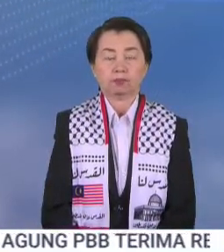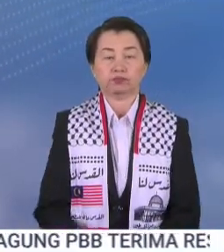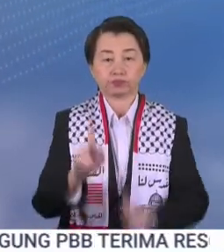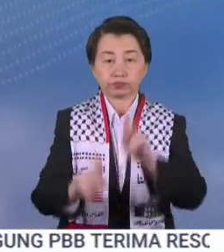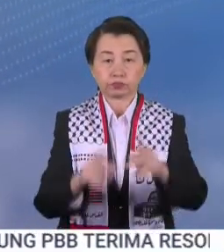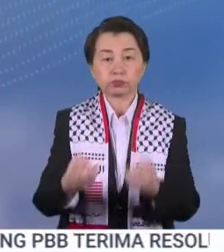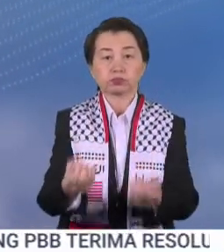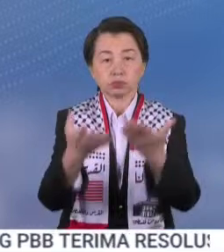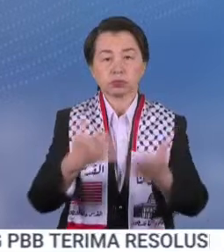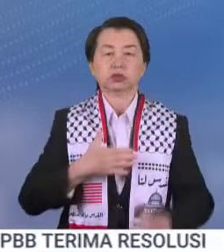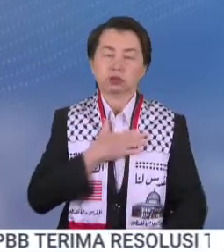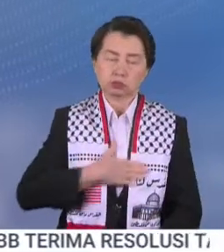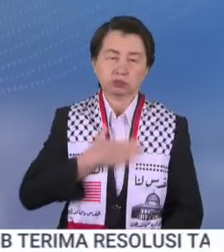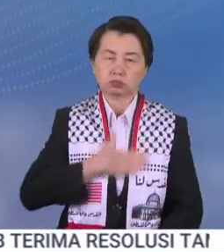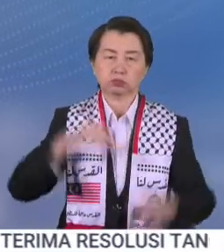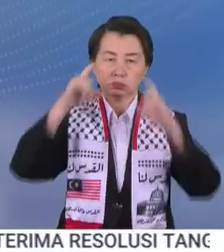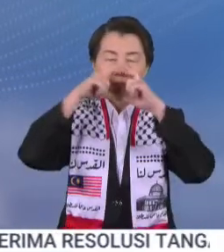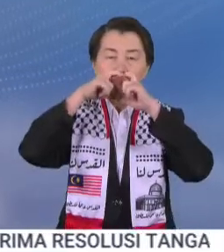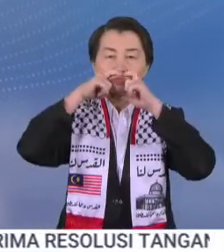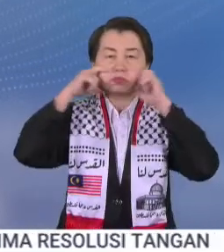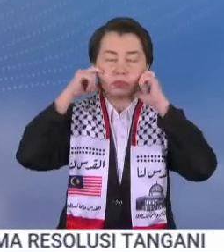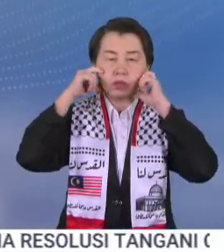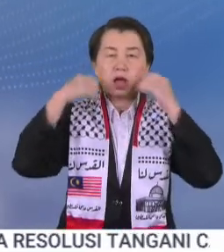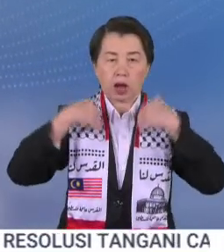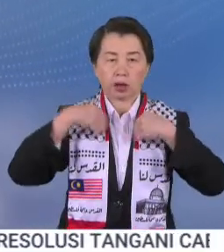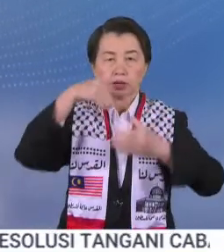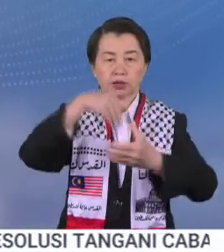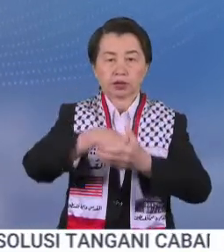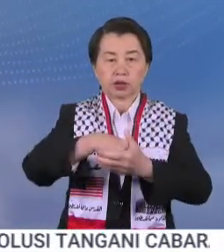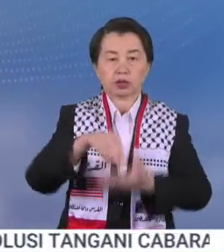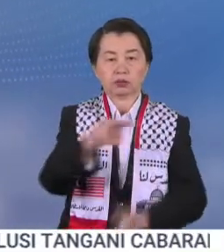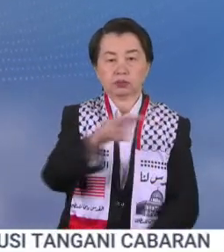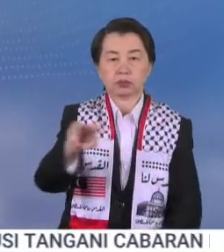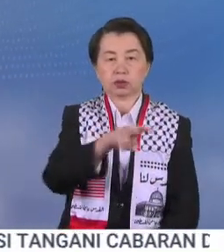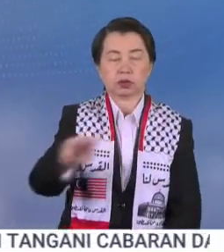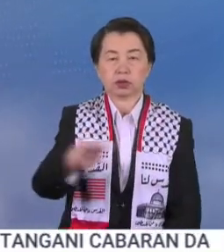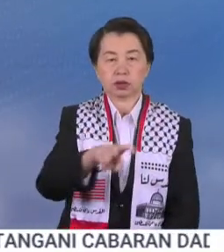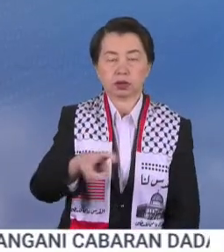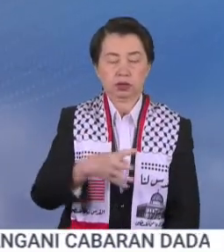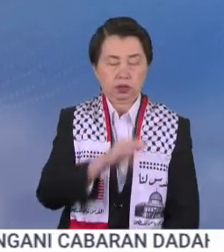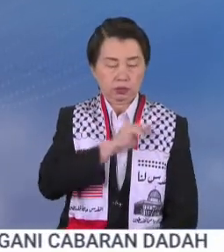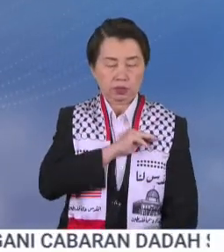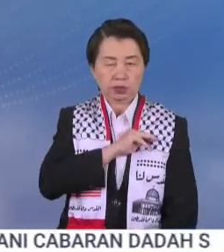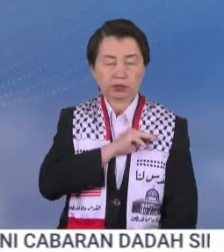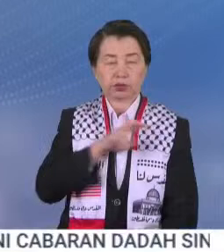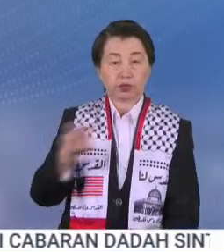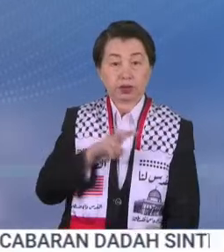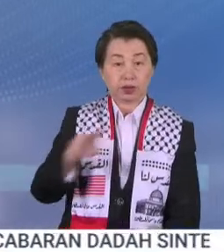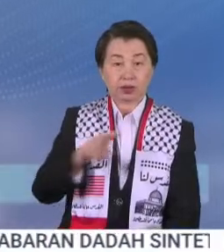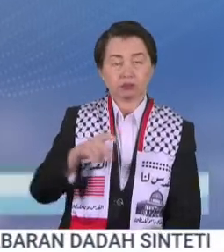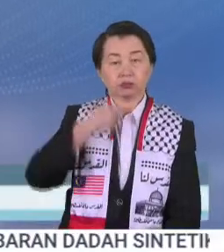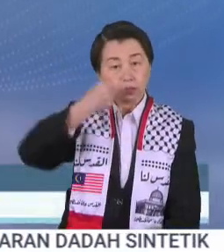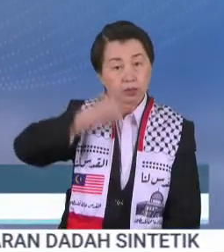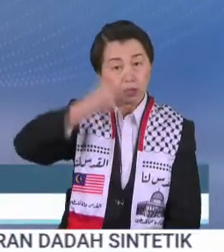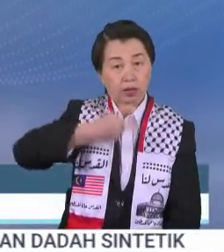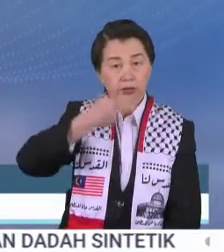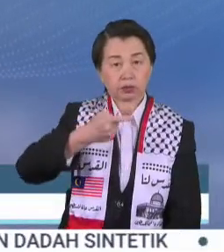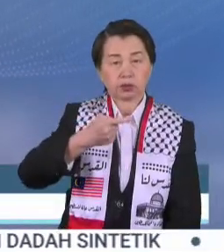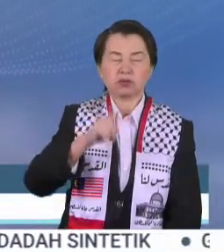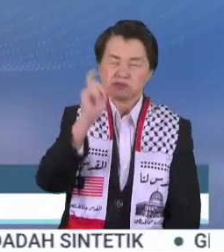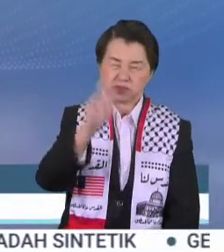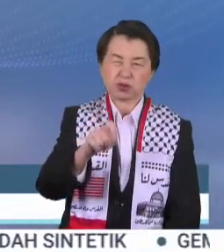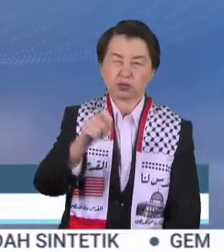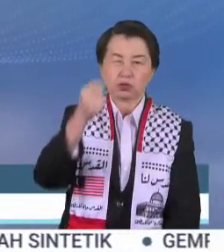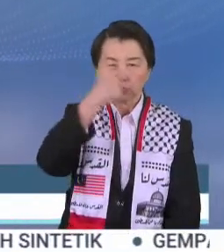Orang ramai digalak memakai pelitup muka ketika berada di dalam pengangkutan awam. Menteri Pengangkutan Anthony Lok berkata, ini